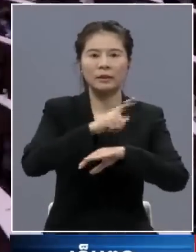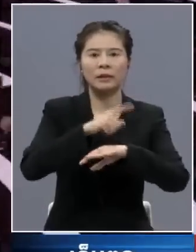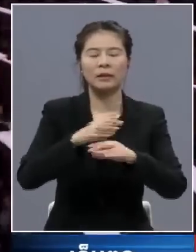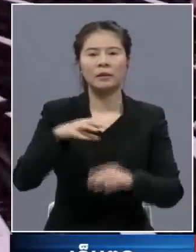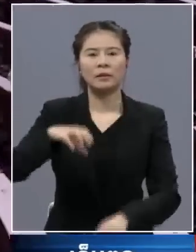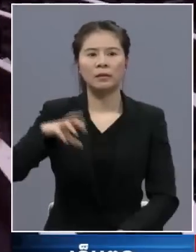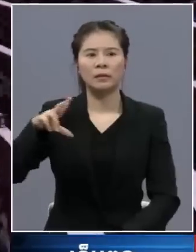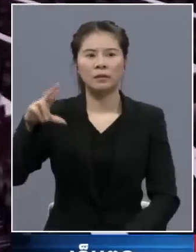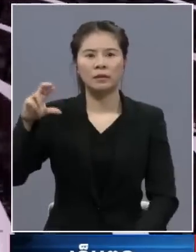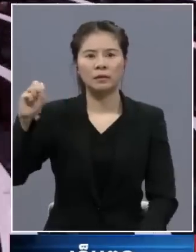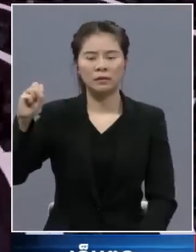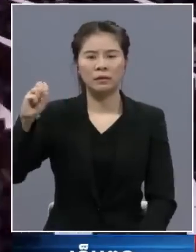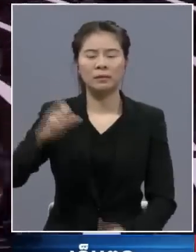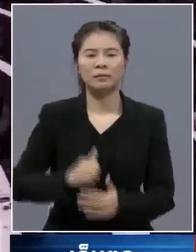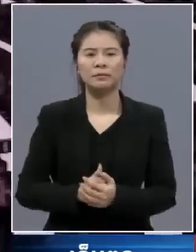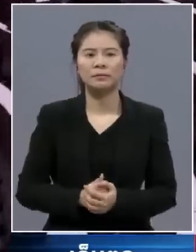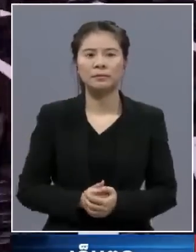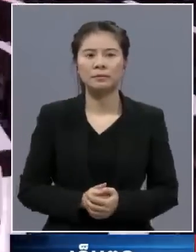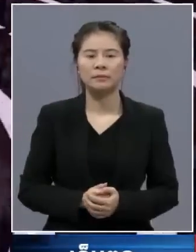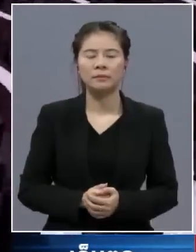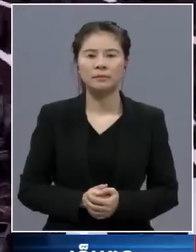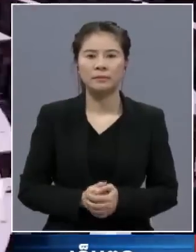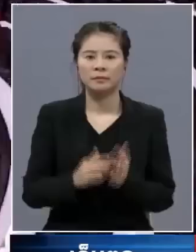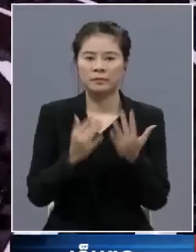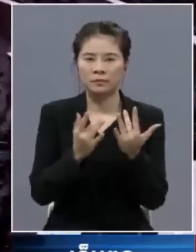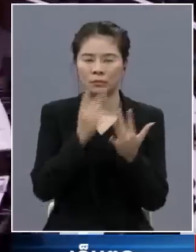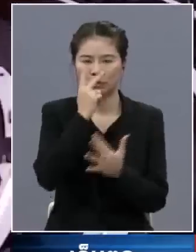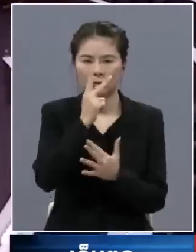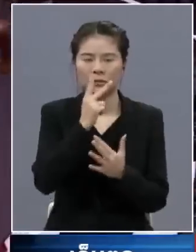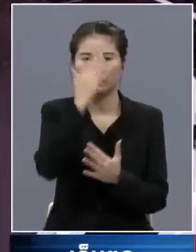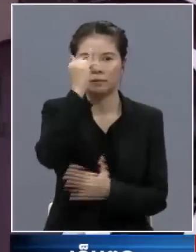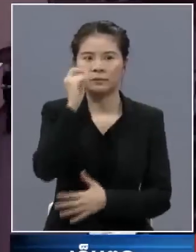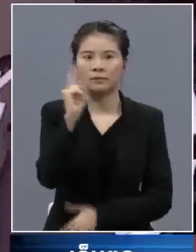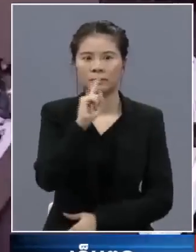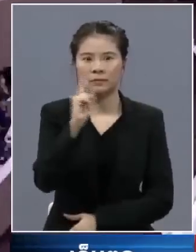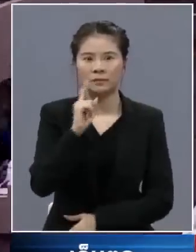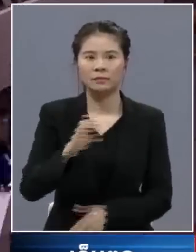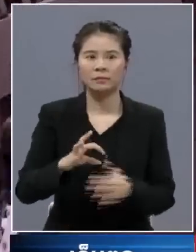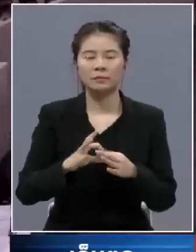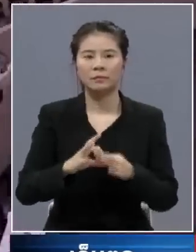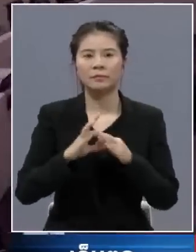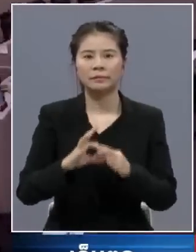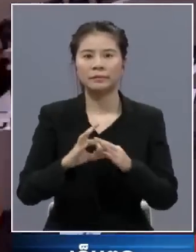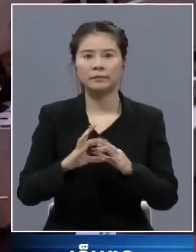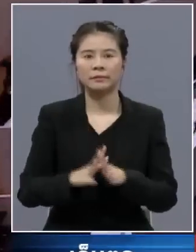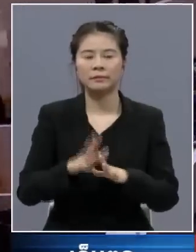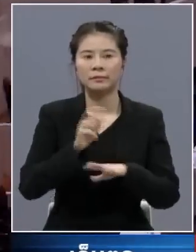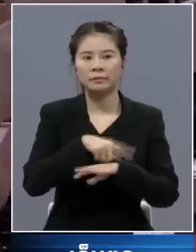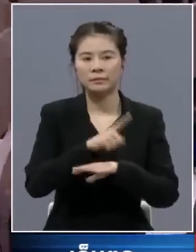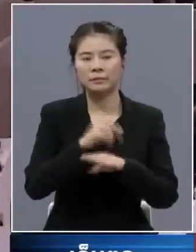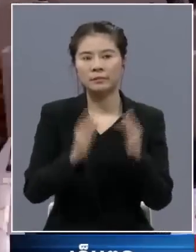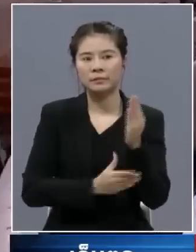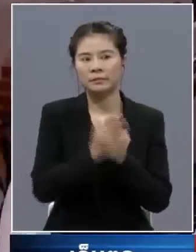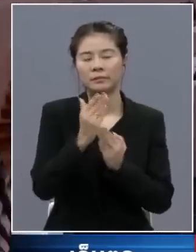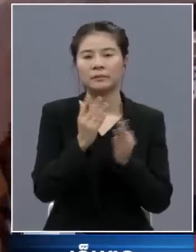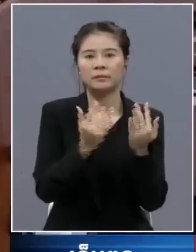ของพรรคเขาเองเนี่ยนะครับขณะเดียวกันเนี่ยเรื่องนี้ต้องจับตากันอย่างใกล้ชิดครับเพราะว่าประเด็นของการเลือกประธานสภาเนี่ยมันจะเกิดขึ้นหลัง